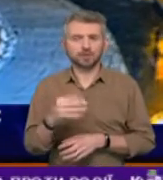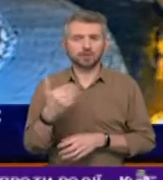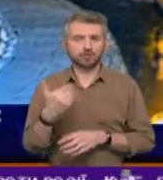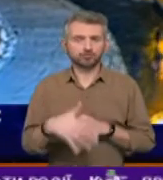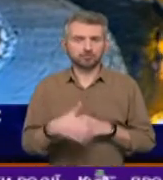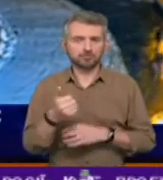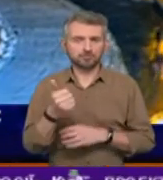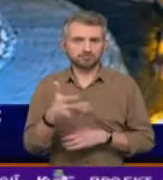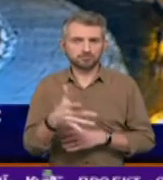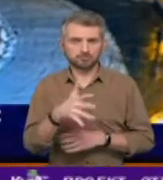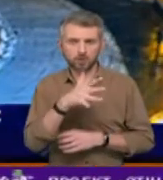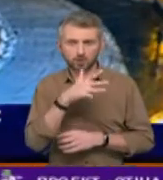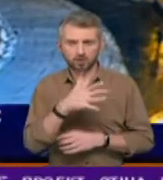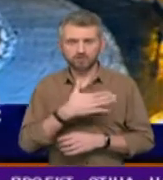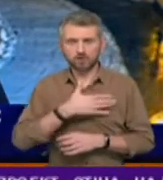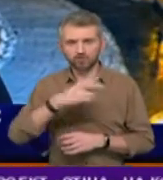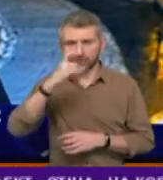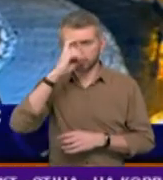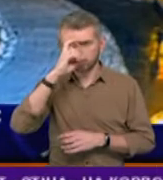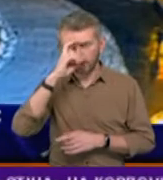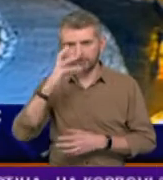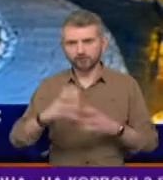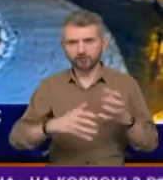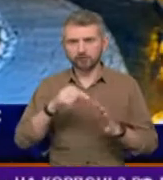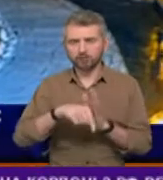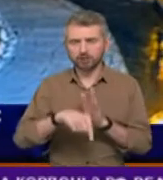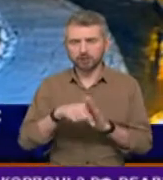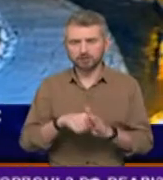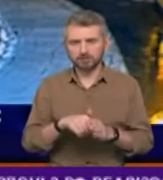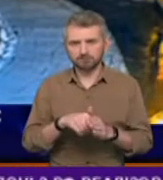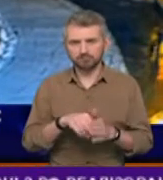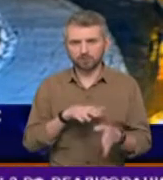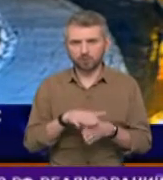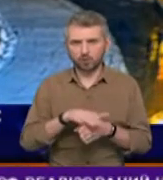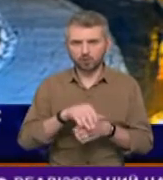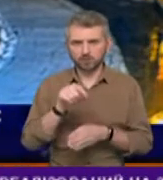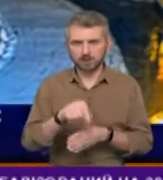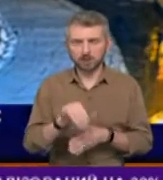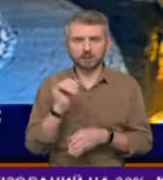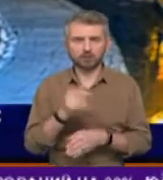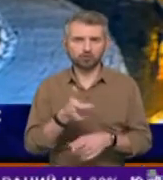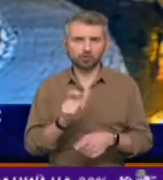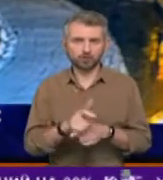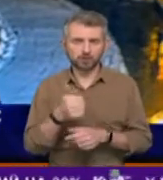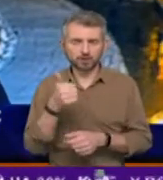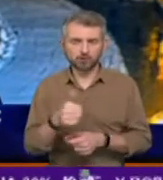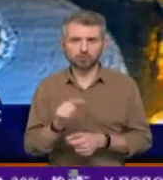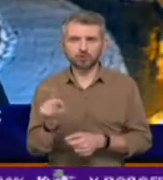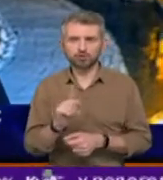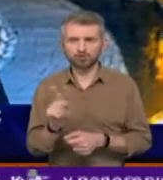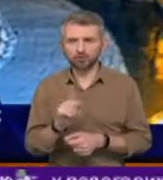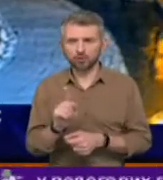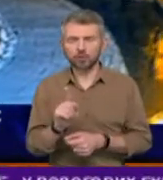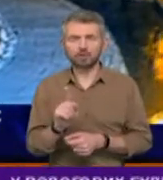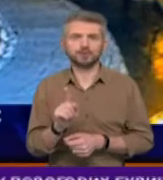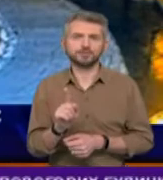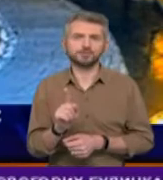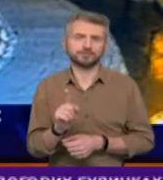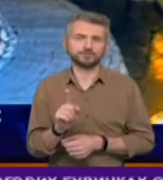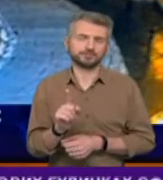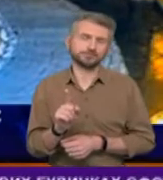бути позбавлені такого шансу. Пане Микіте, а от тестові завдання якось різняться для от таких от випускників